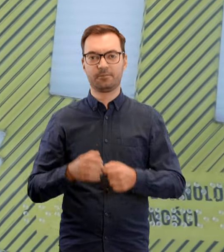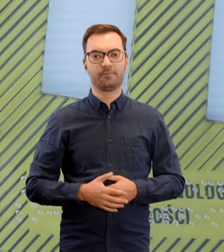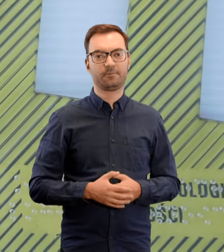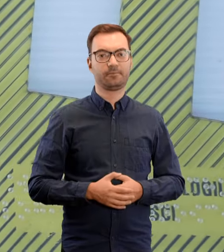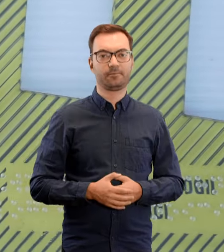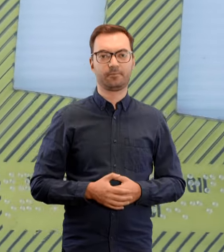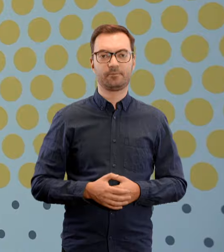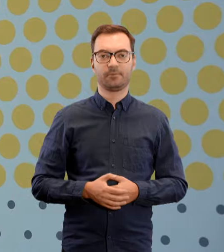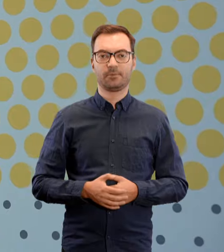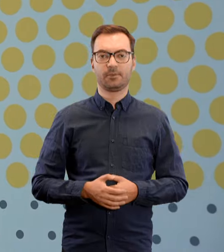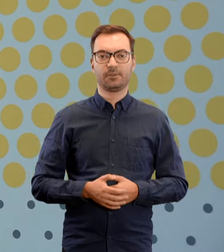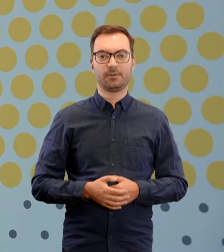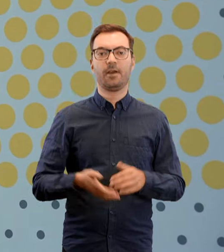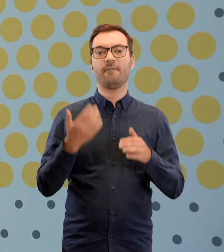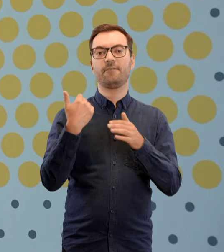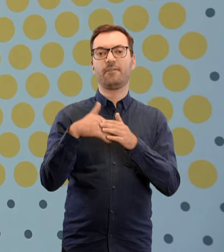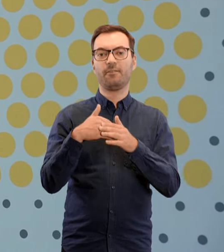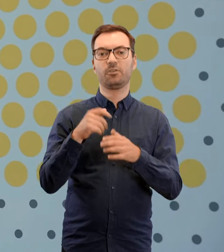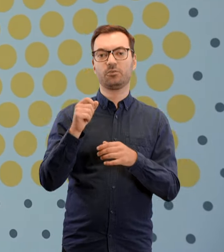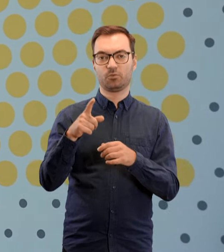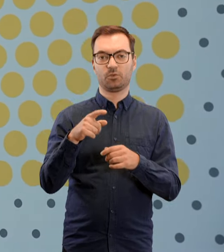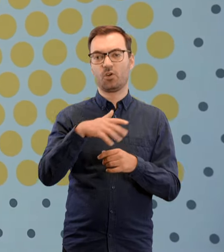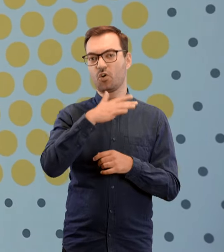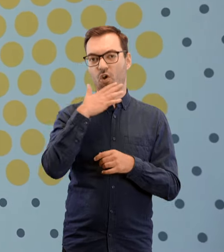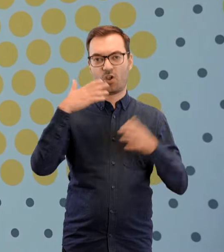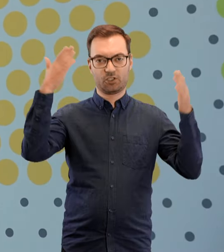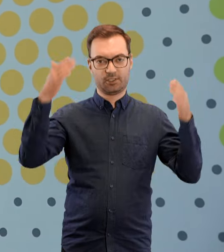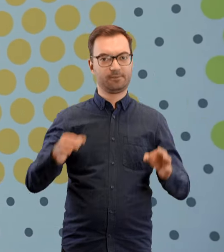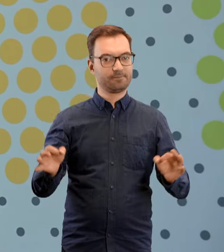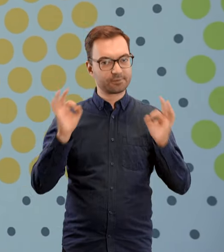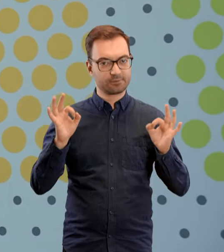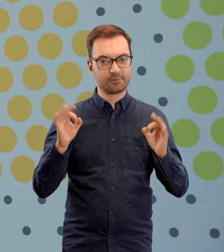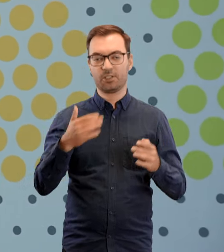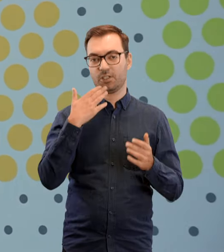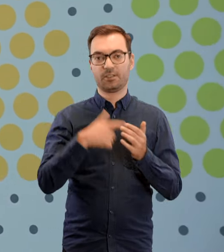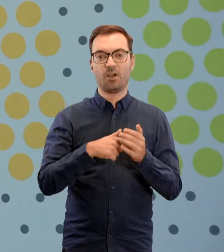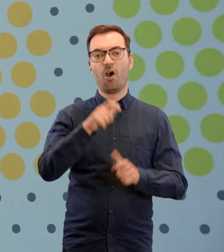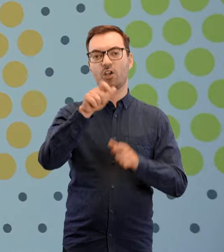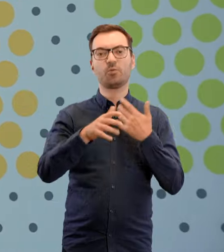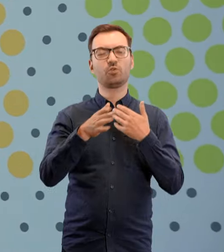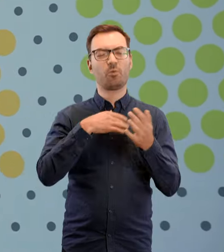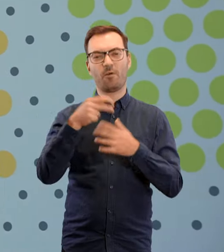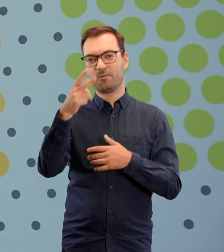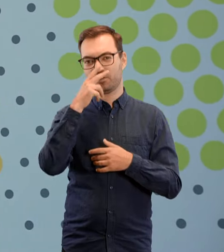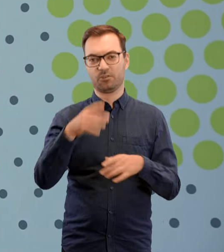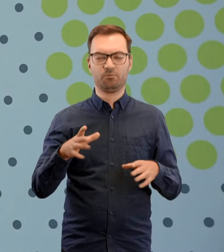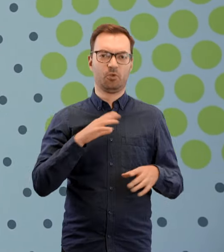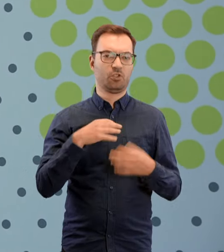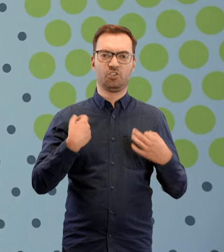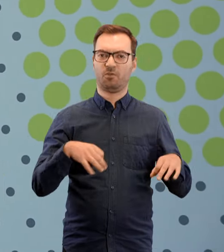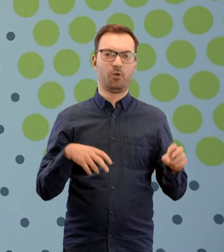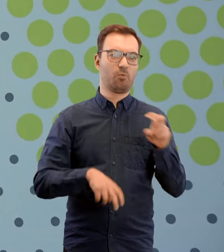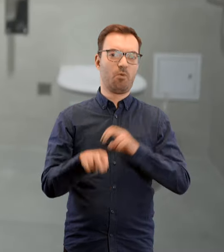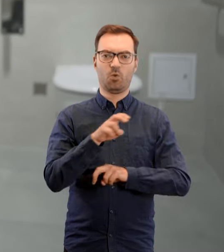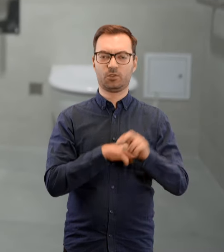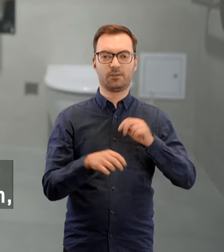budynku zastosowano odpowiednią kolorystykę ścian, aby umożliwić osobom niedowidzącym swobodne poruszanie się po